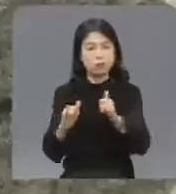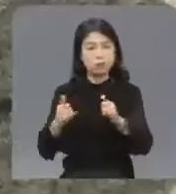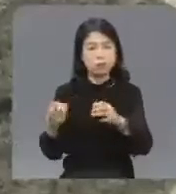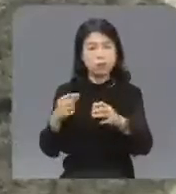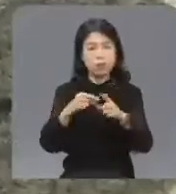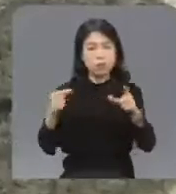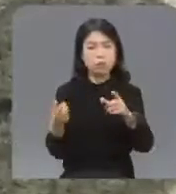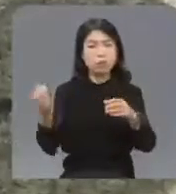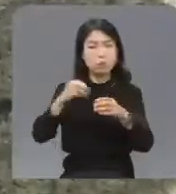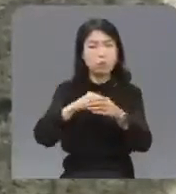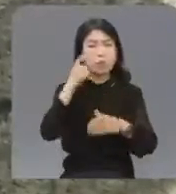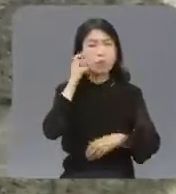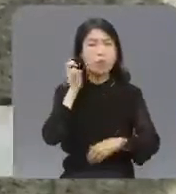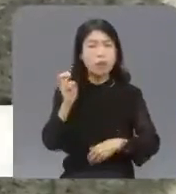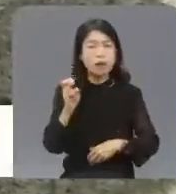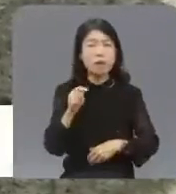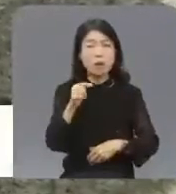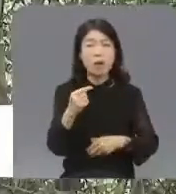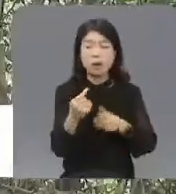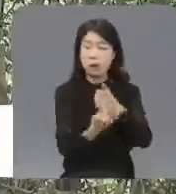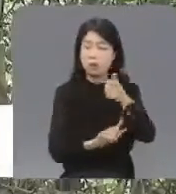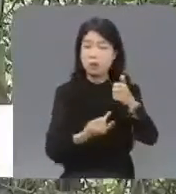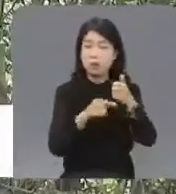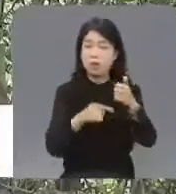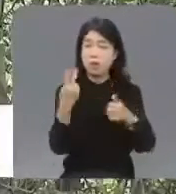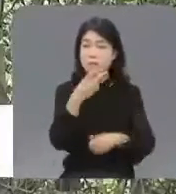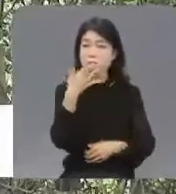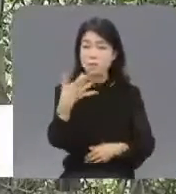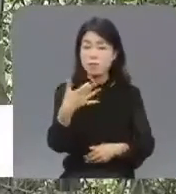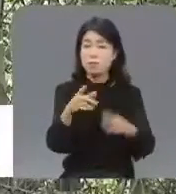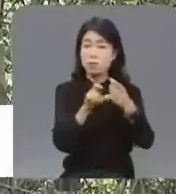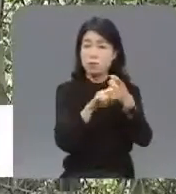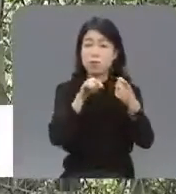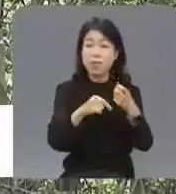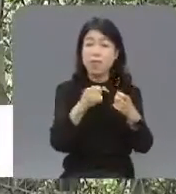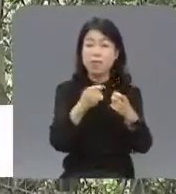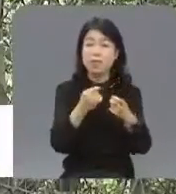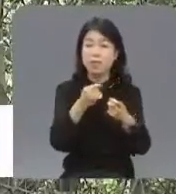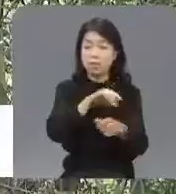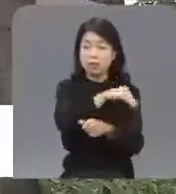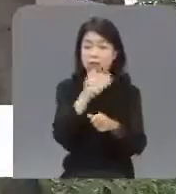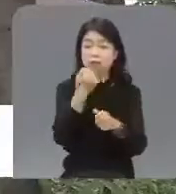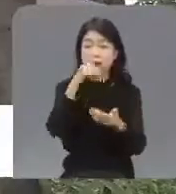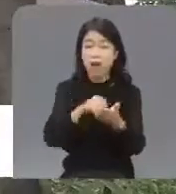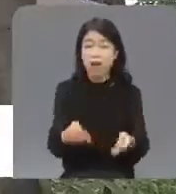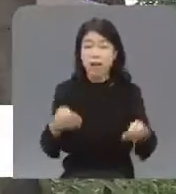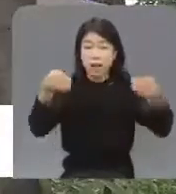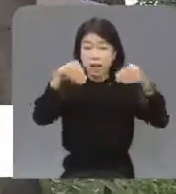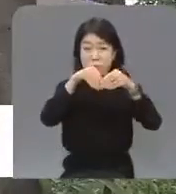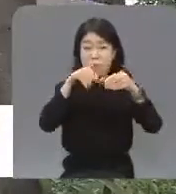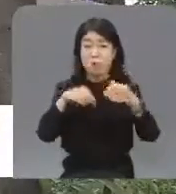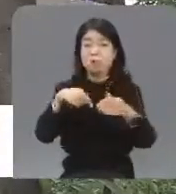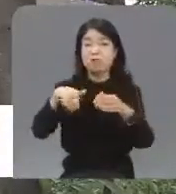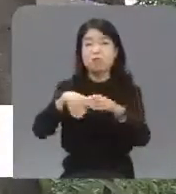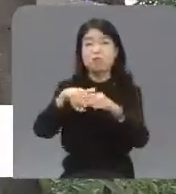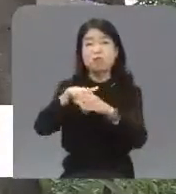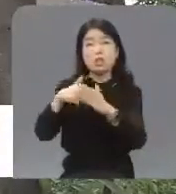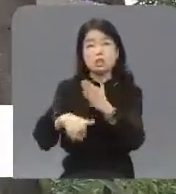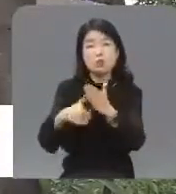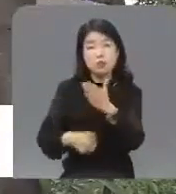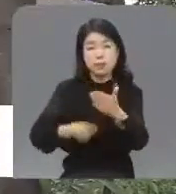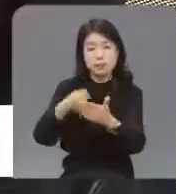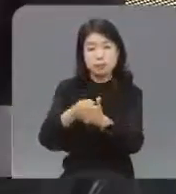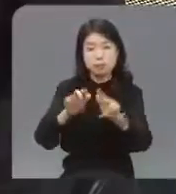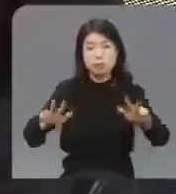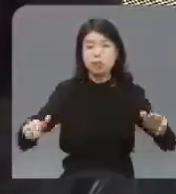추정됩니다. 목포시 문화유산위원회는 2019년 11월 이 비를 시 문화유산으로 지정하고 지금까지 활동이